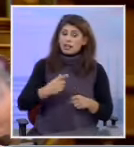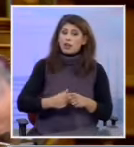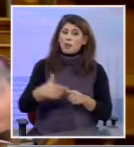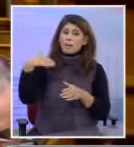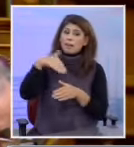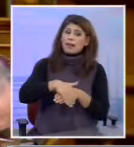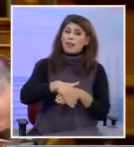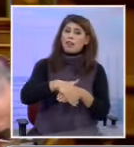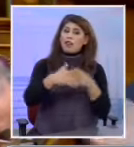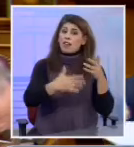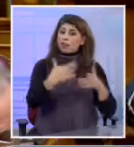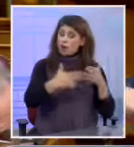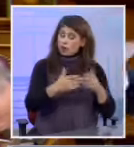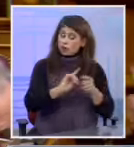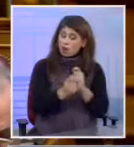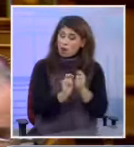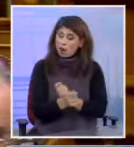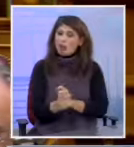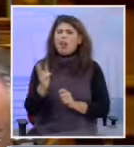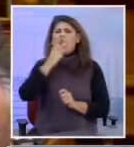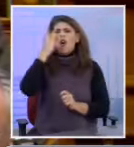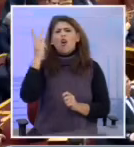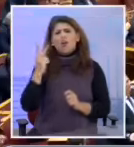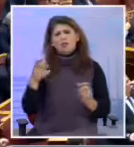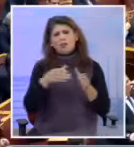νυχτερινές τροπολογίες, όσες επιτροπές θέλετε.